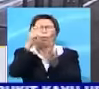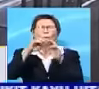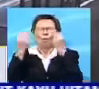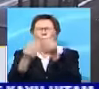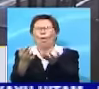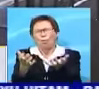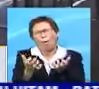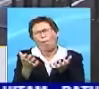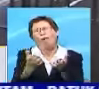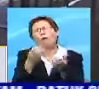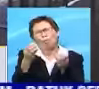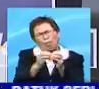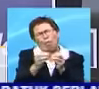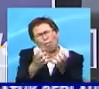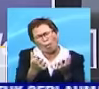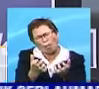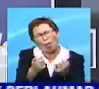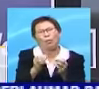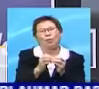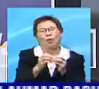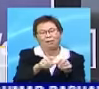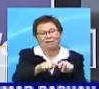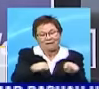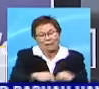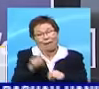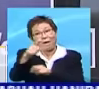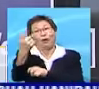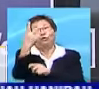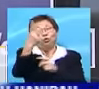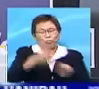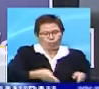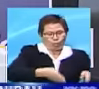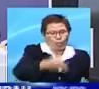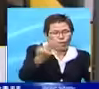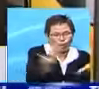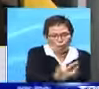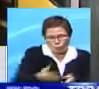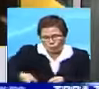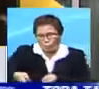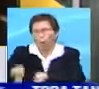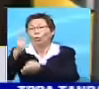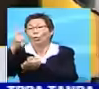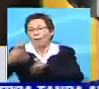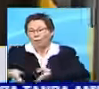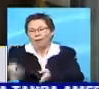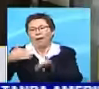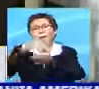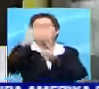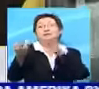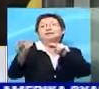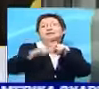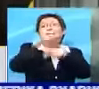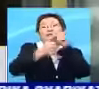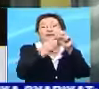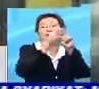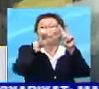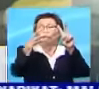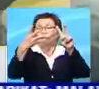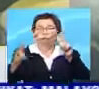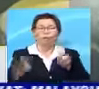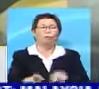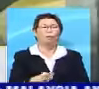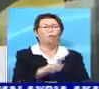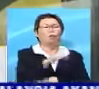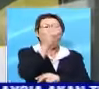yang memerlukan perkhidmatan ini di kawasan lain, dua lagi laluan baharu ditambah pada tahun 2014. Laluan Red dan